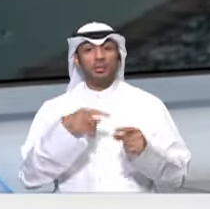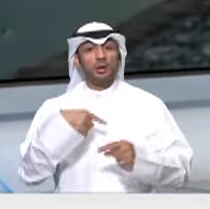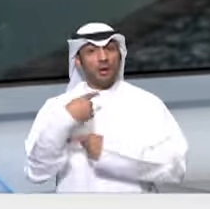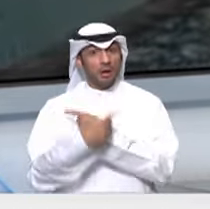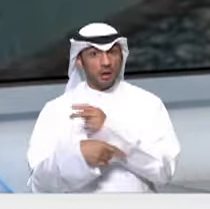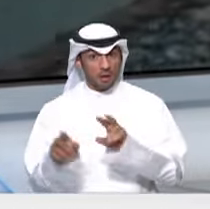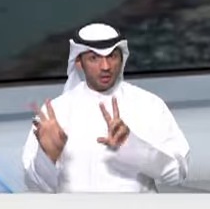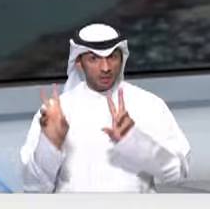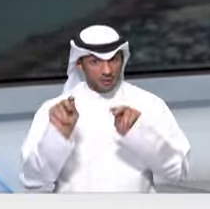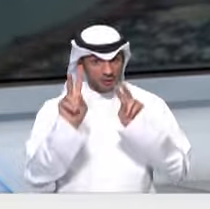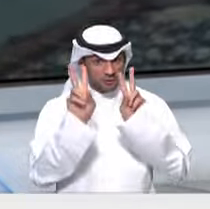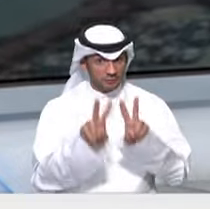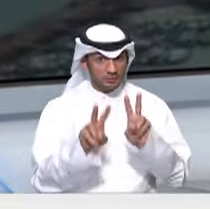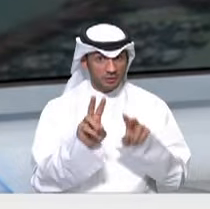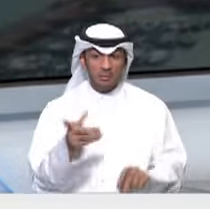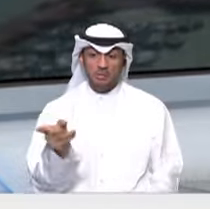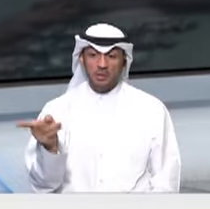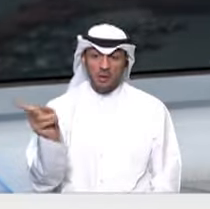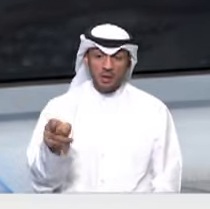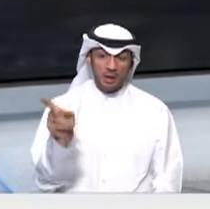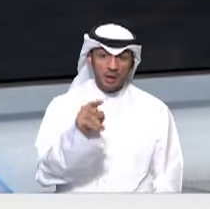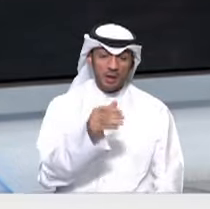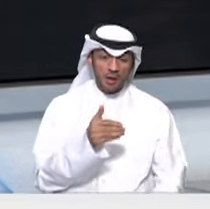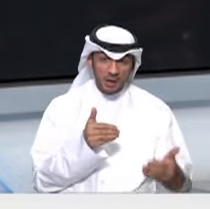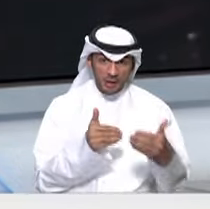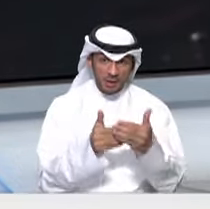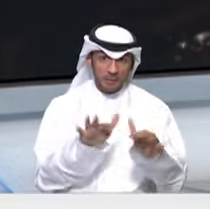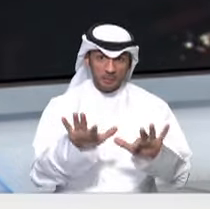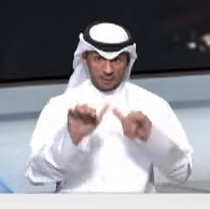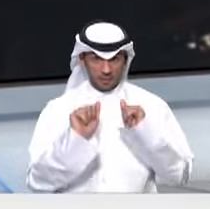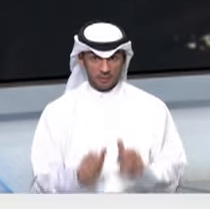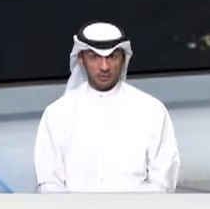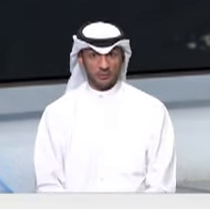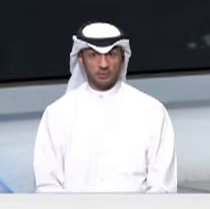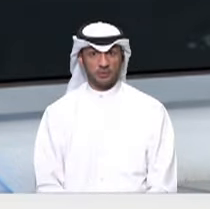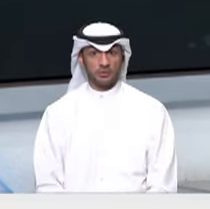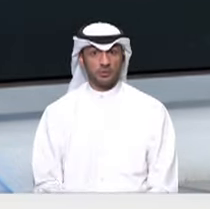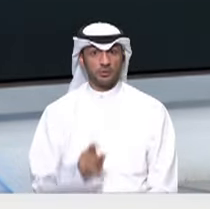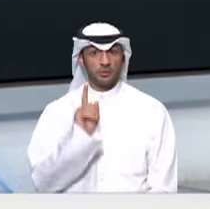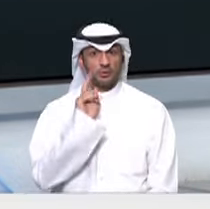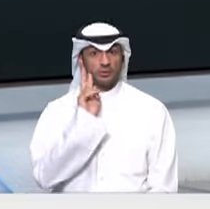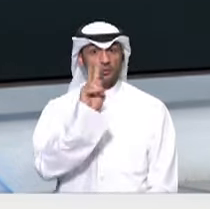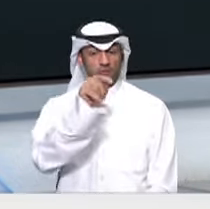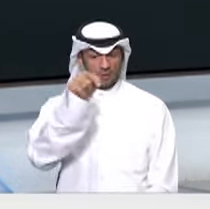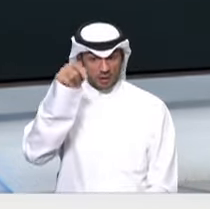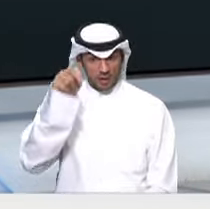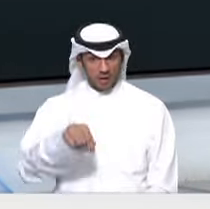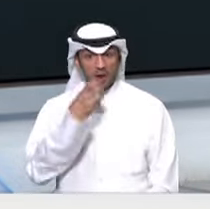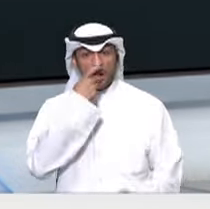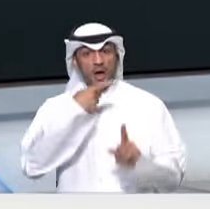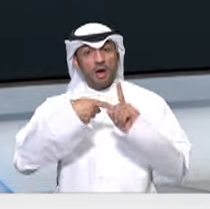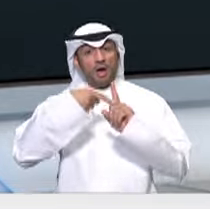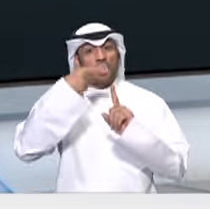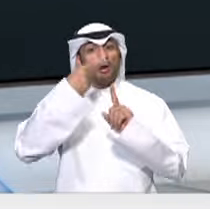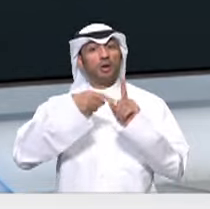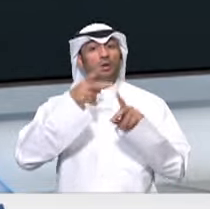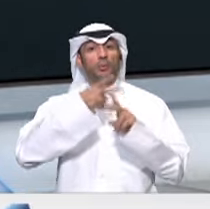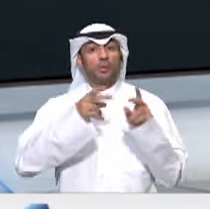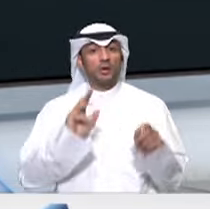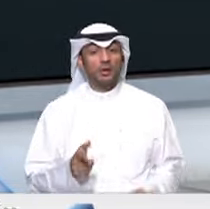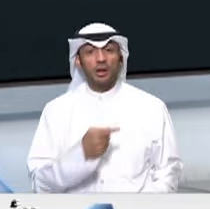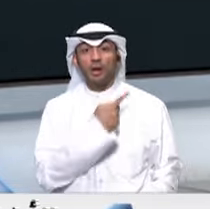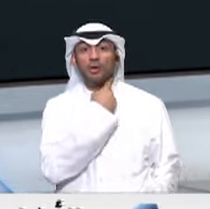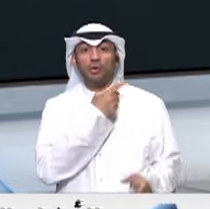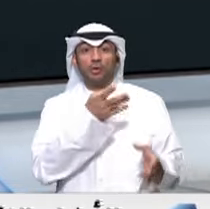الرطبة والحارة خلال الأيام القليلة القادمة. أما بالنسبة للأجواء الحالية في مدينة الكويت، لا تزال الأجواء رطبة،